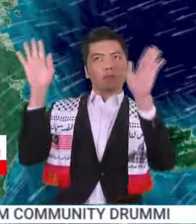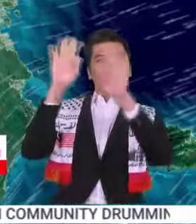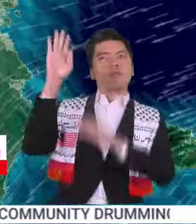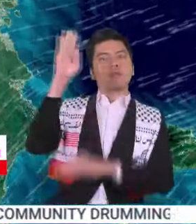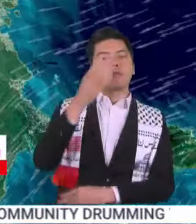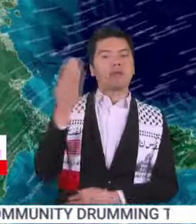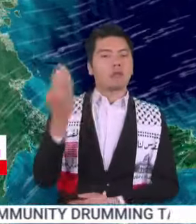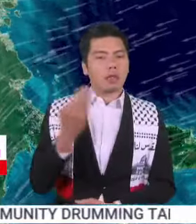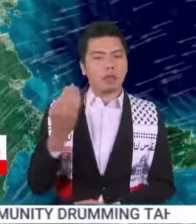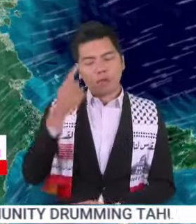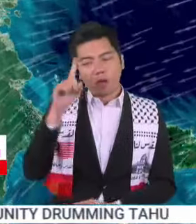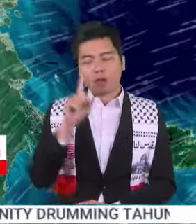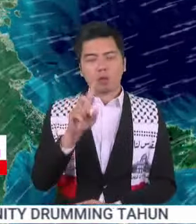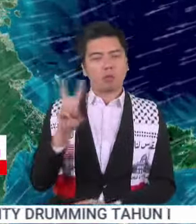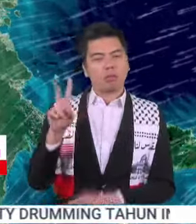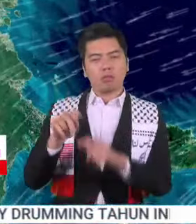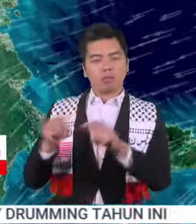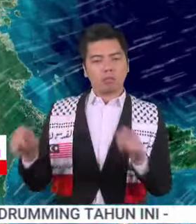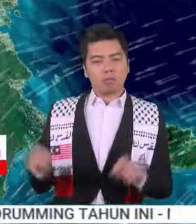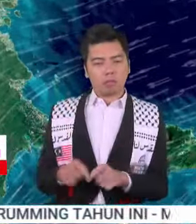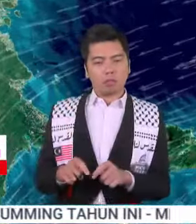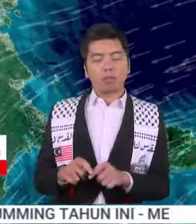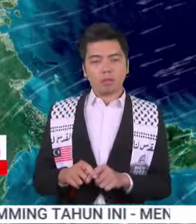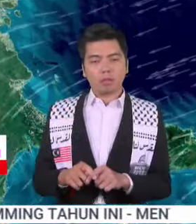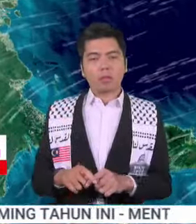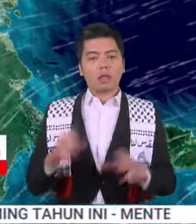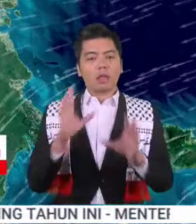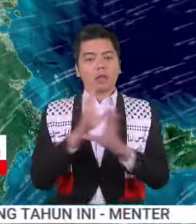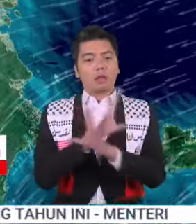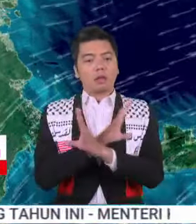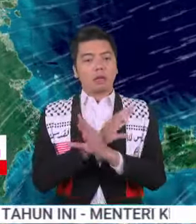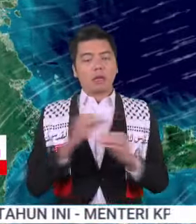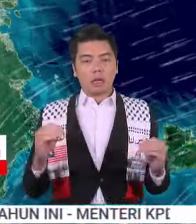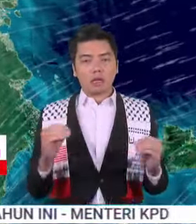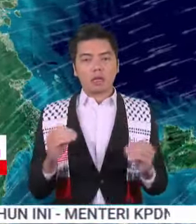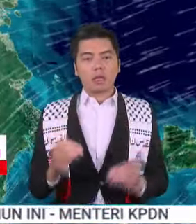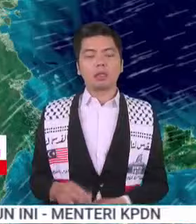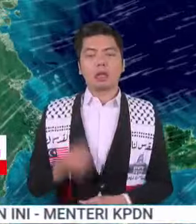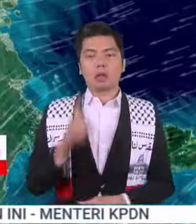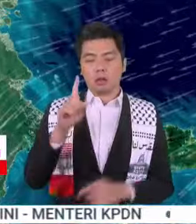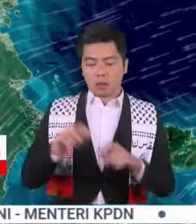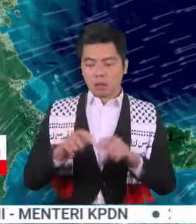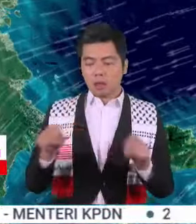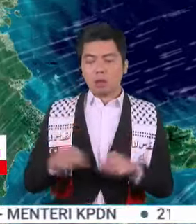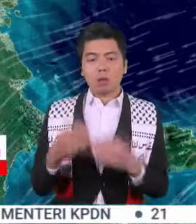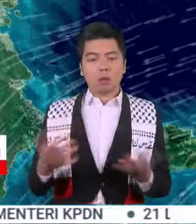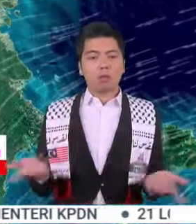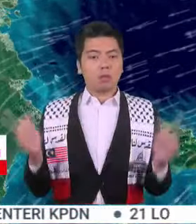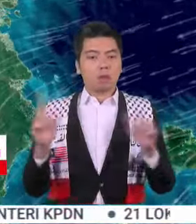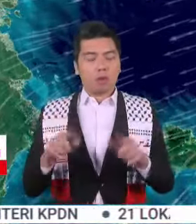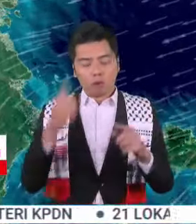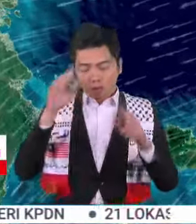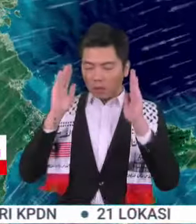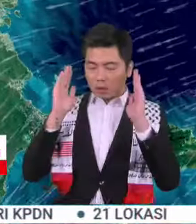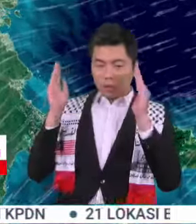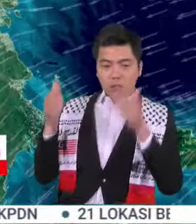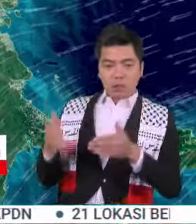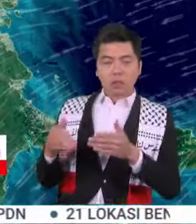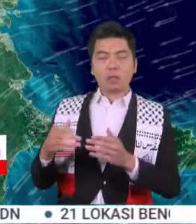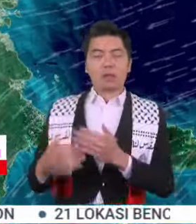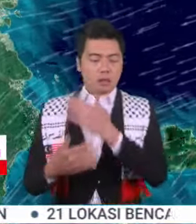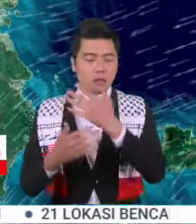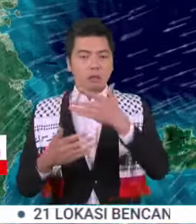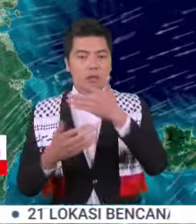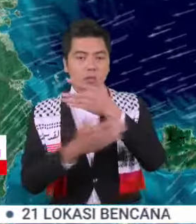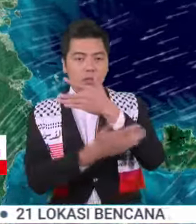di satu dua tempat. Manakala di negeri Sarawak, hujan berserta petir di satu tempat kini sedang berlaku. Ianya lebih tertumpu di bahagian